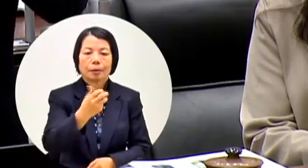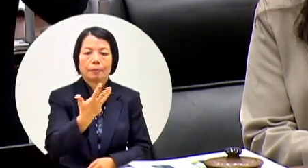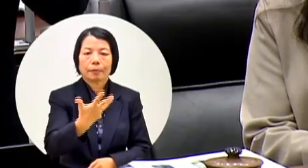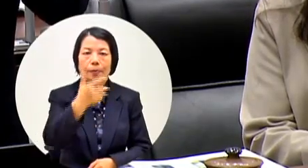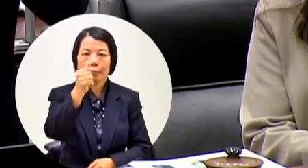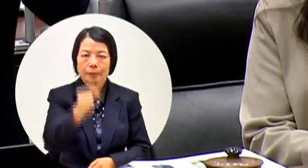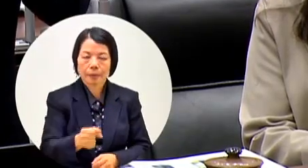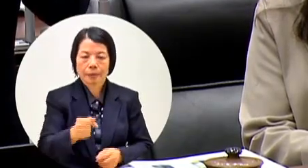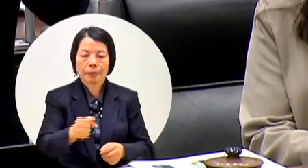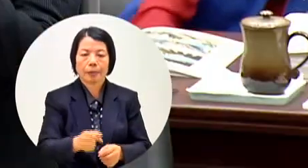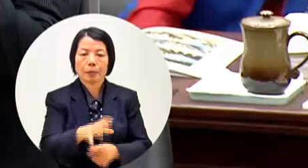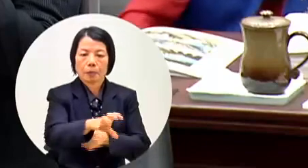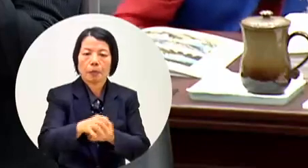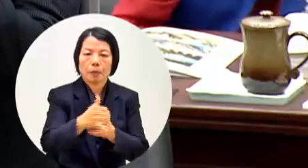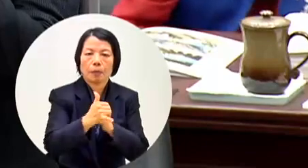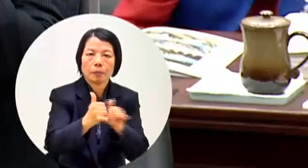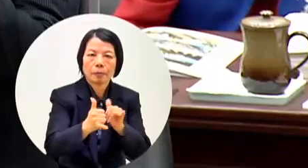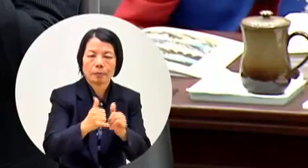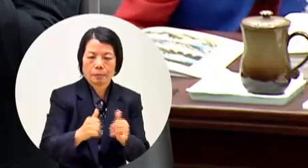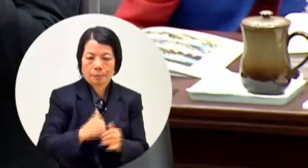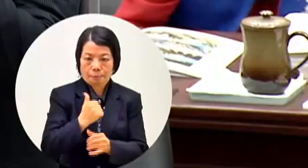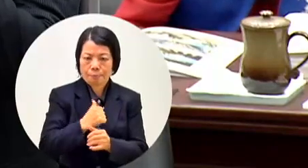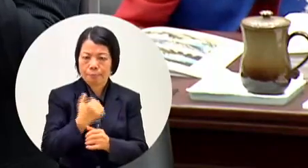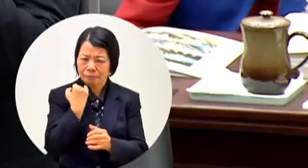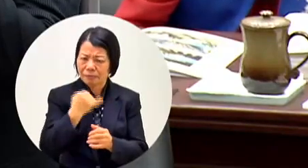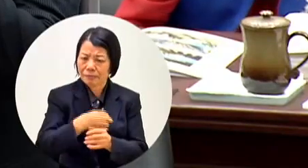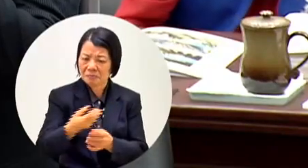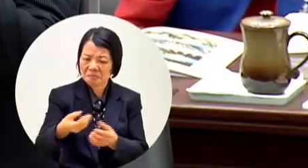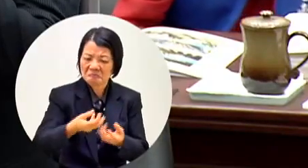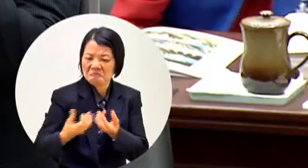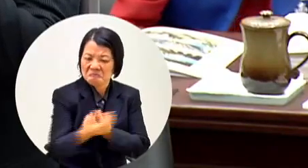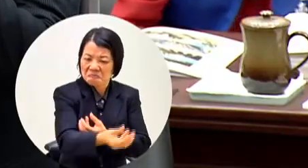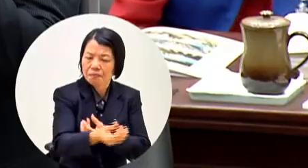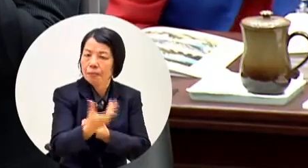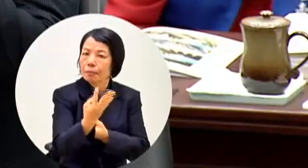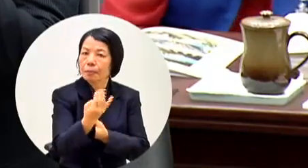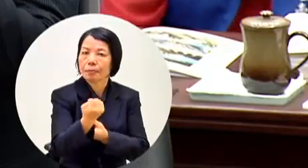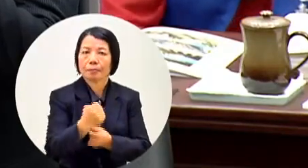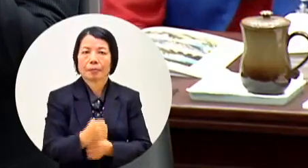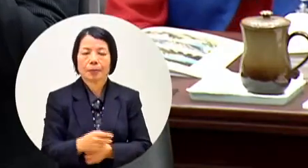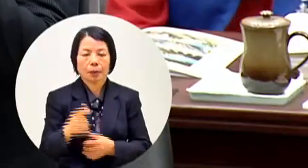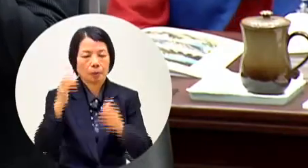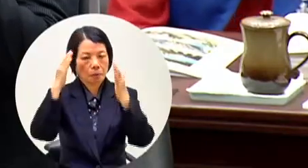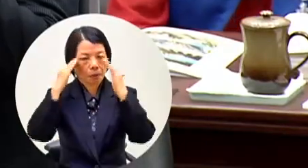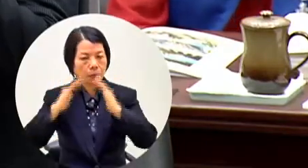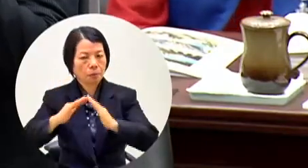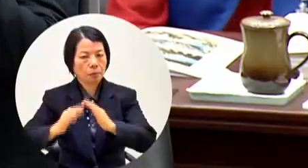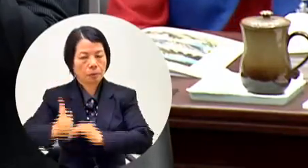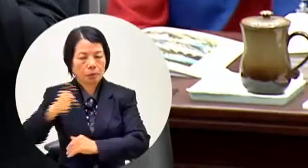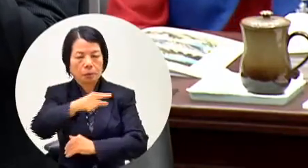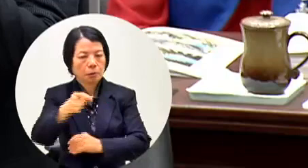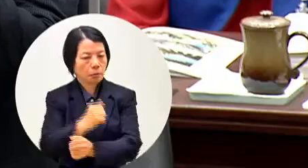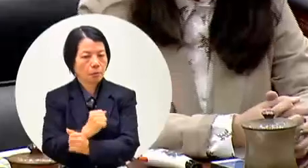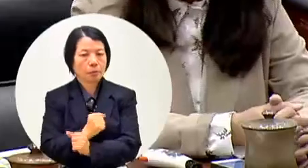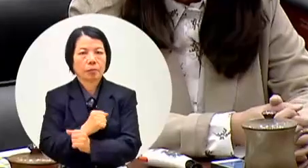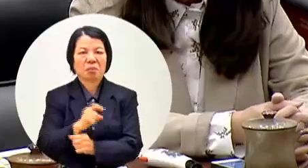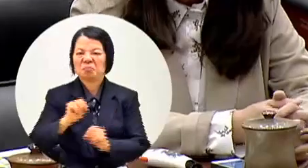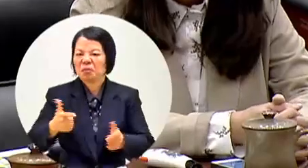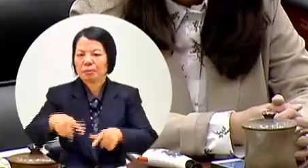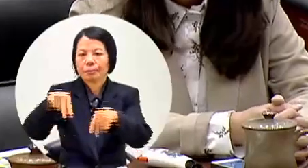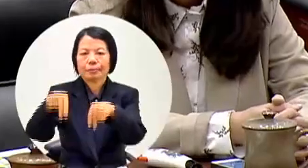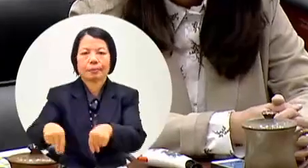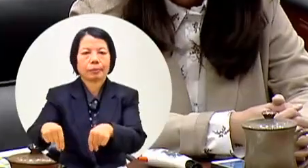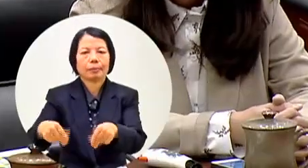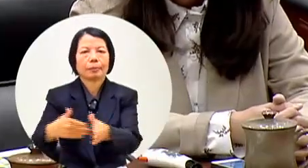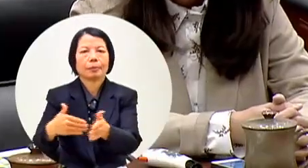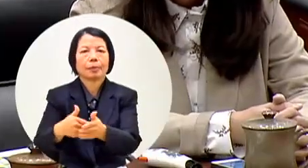农民实际上面能够拿到了多少？这个要请韩市长特别去留意。不是说订单签了之后，第一个他会不会